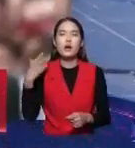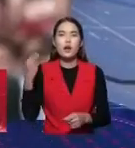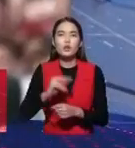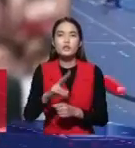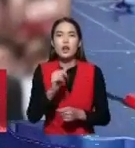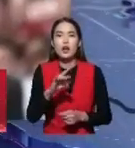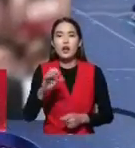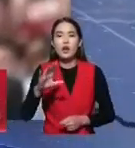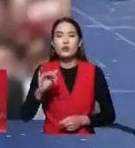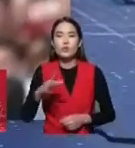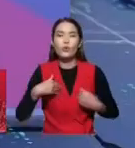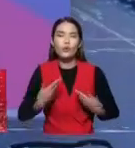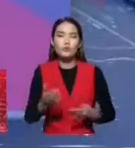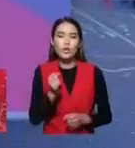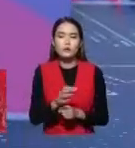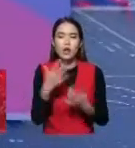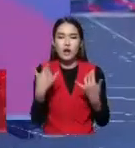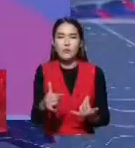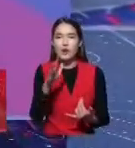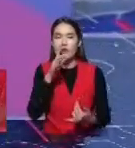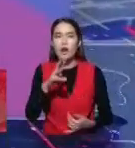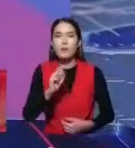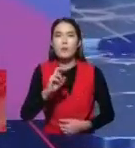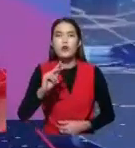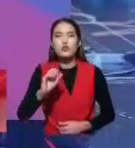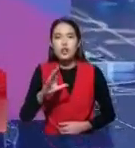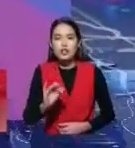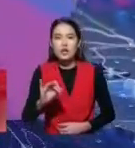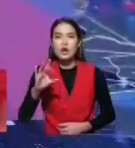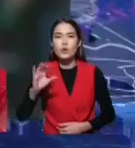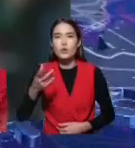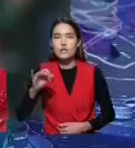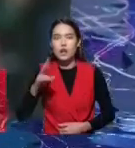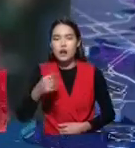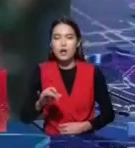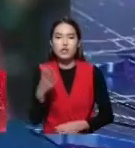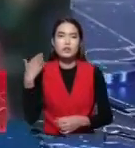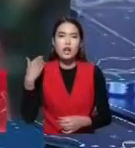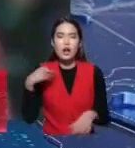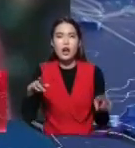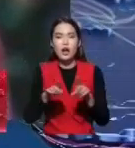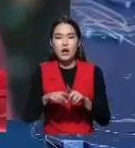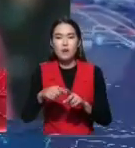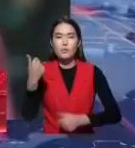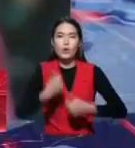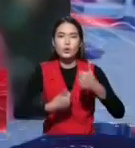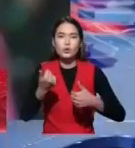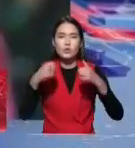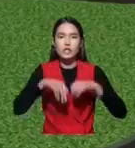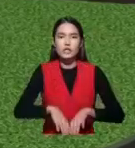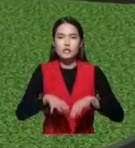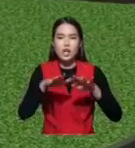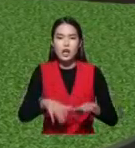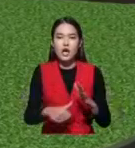Анчелоттиге ұсыныс жасады. Қазіргі уақытта Манчестер Юнайтед Эрик тен Хагтың басшылығымен Англия чемпионатының турнир кестесінде